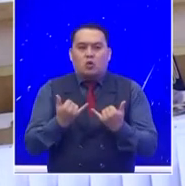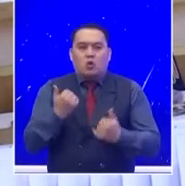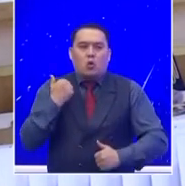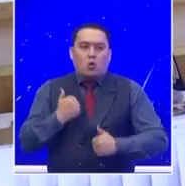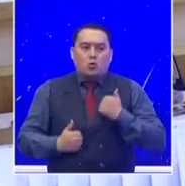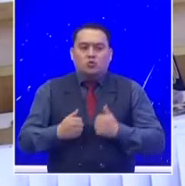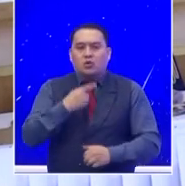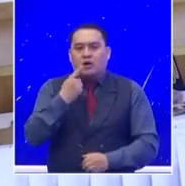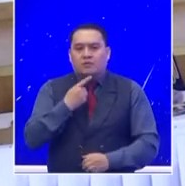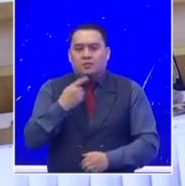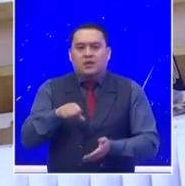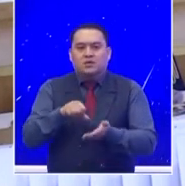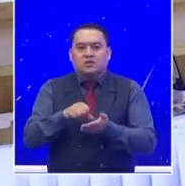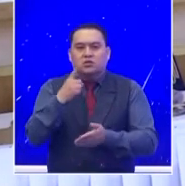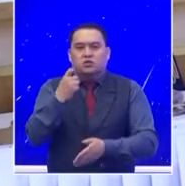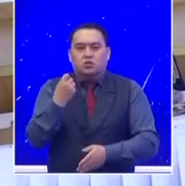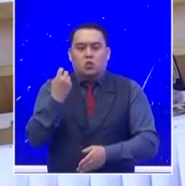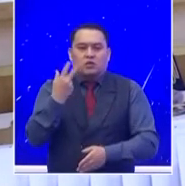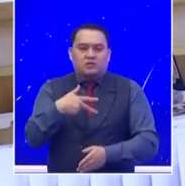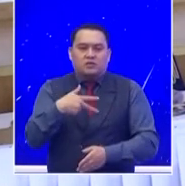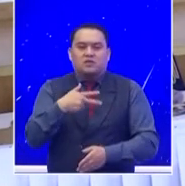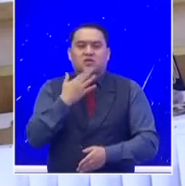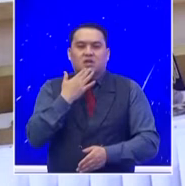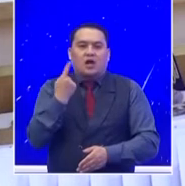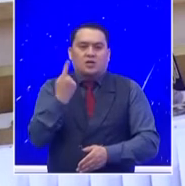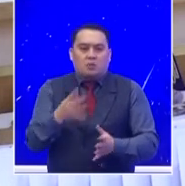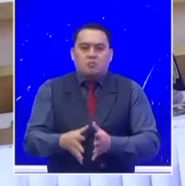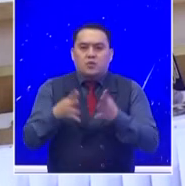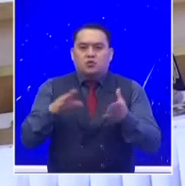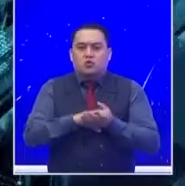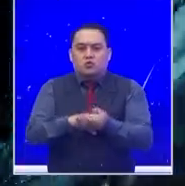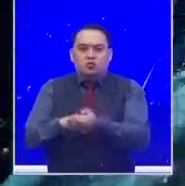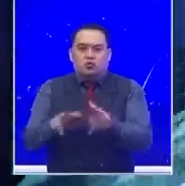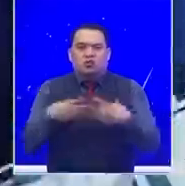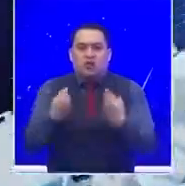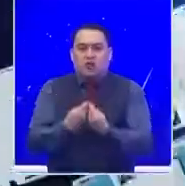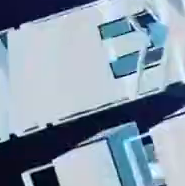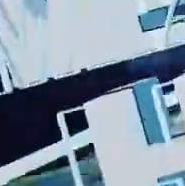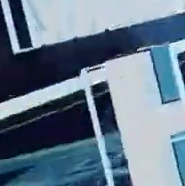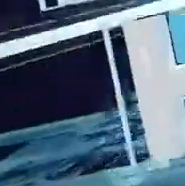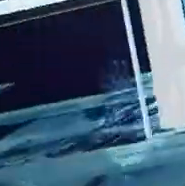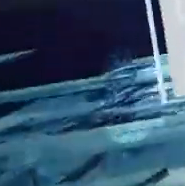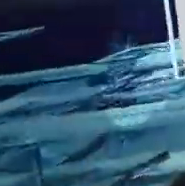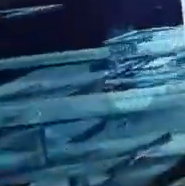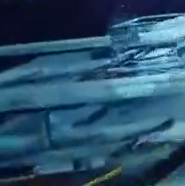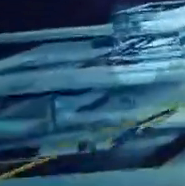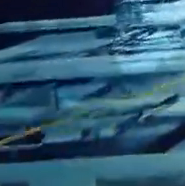гордостью говорим, представители 130 этносов, как одна большая дружная семья.